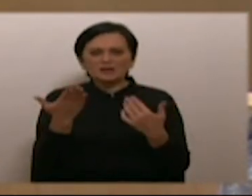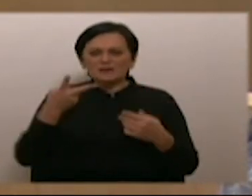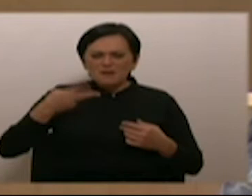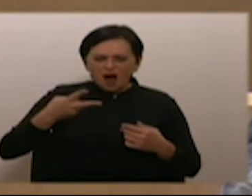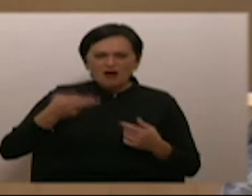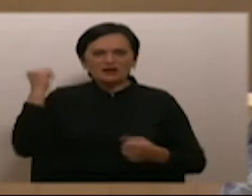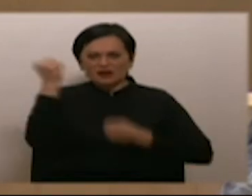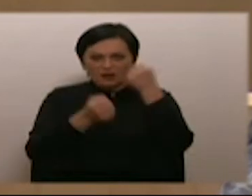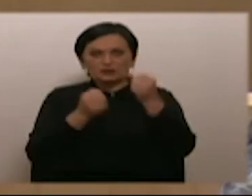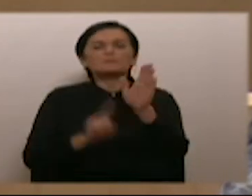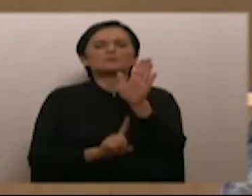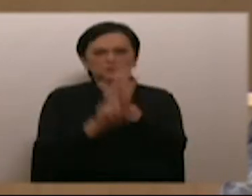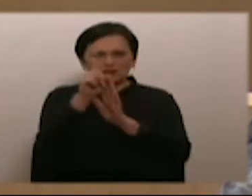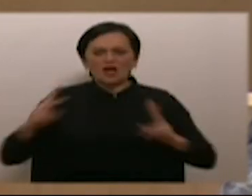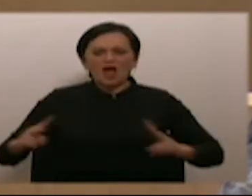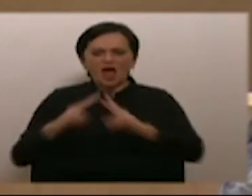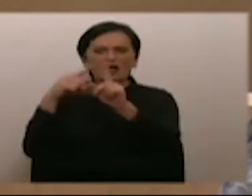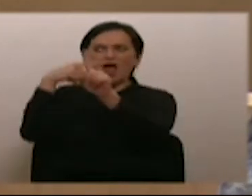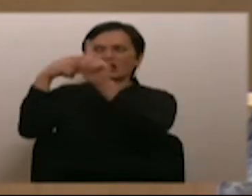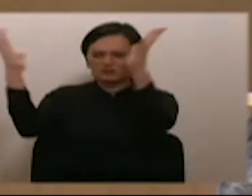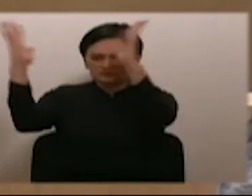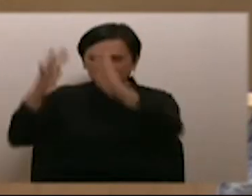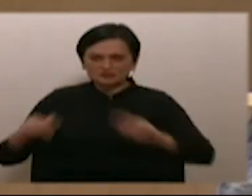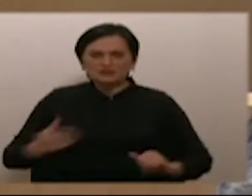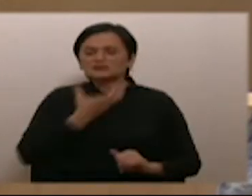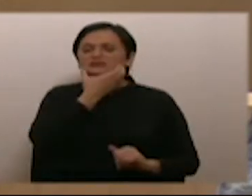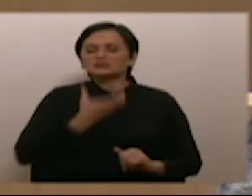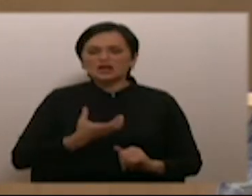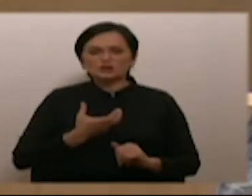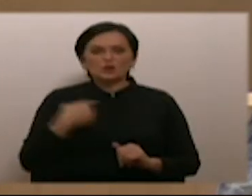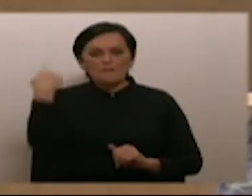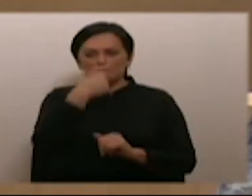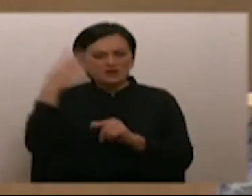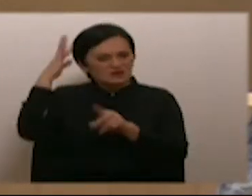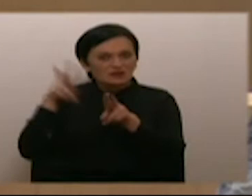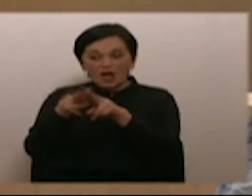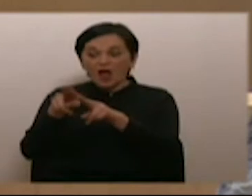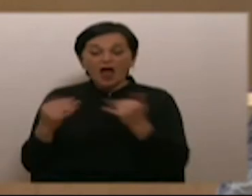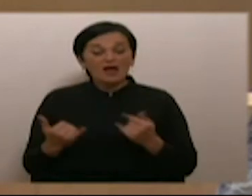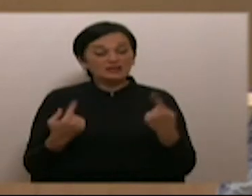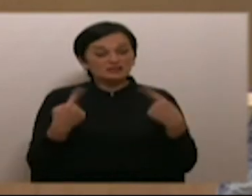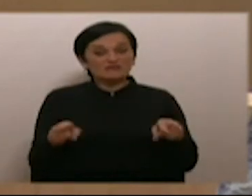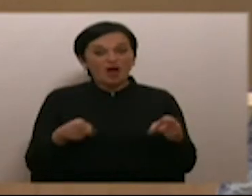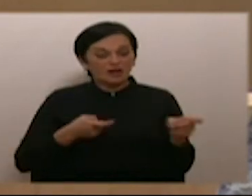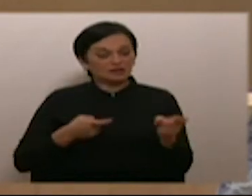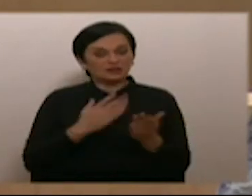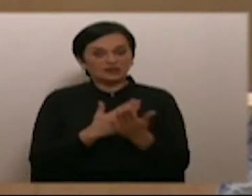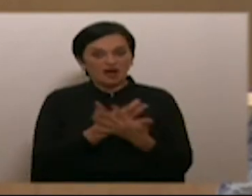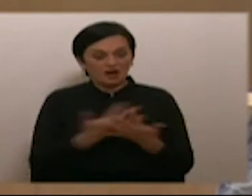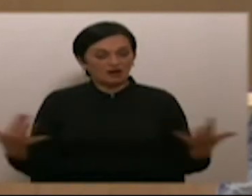მაგრატლები, დაიწყებდნენ ეკლესიების გრევას და სასულიერო პირების გაკრეჭვას, თუმცა მათ აქვთ ახლა სხვა იარაღი და დღეს ისინი